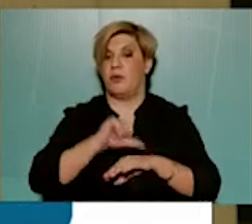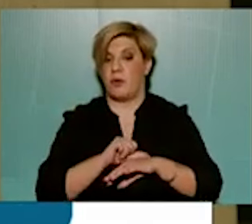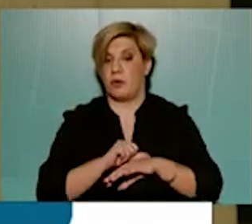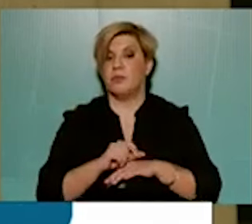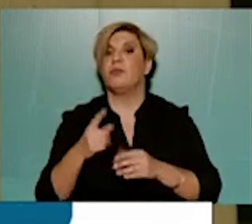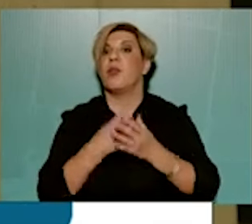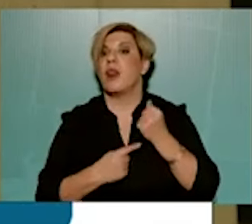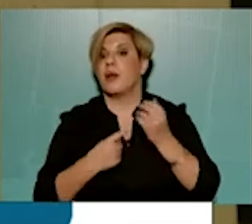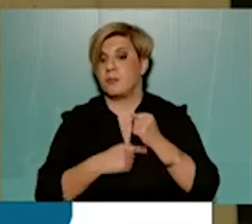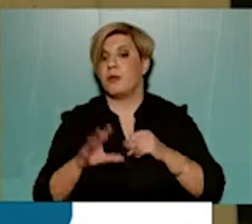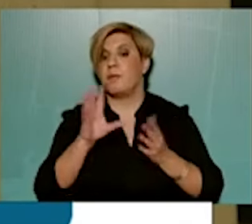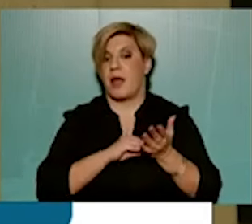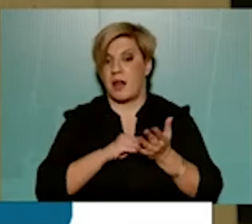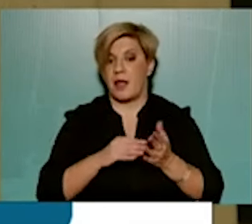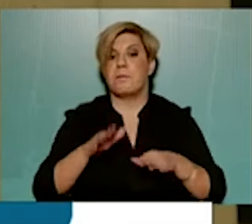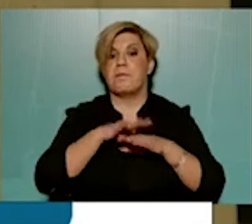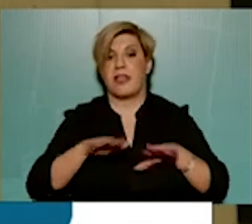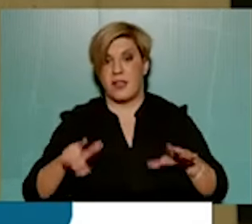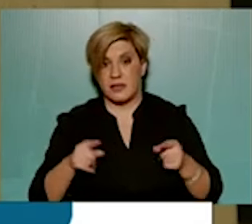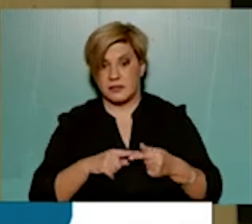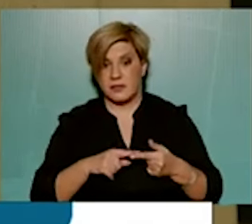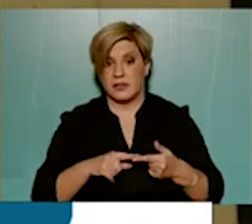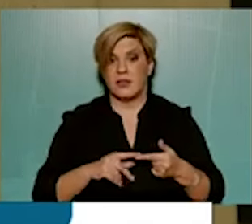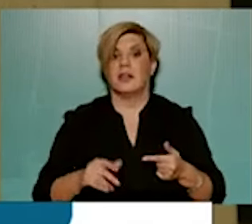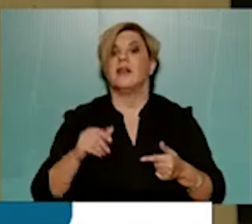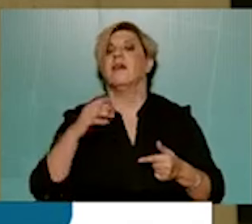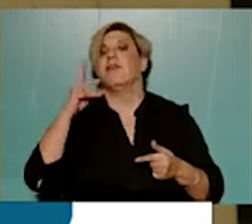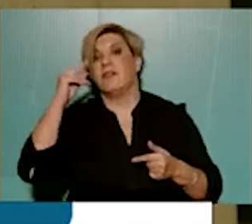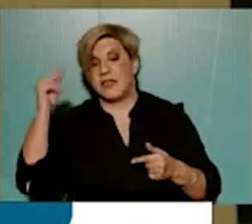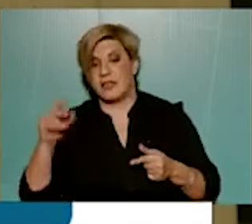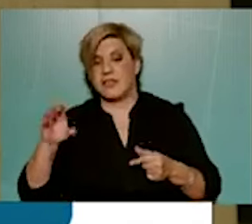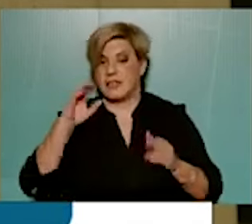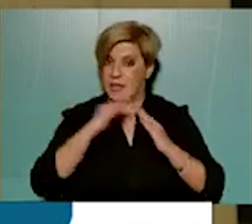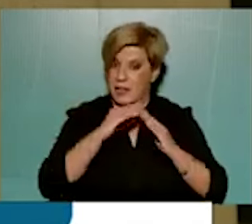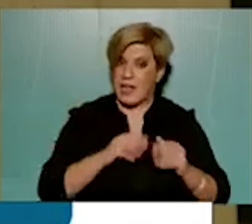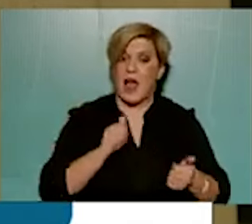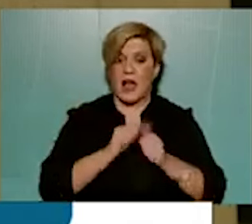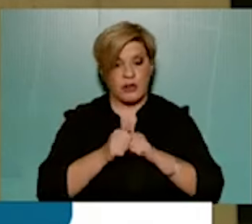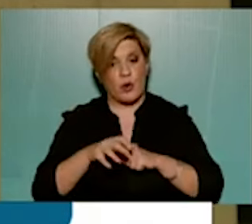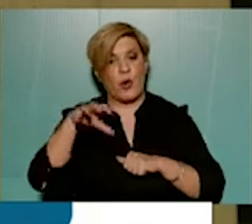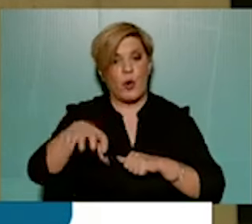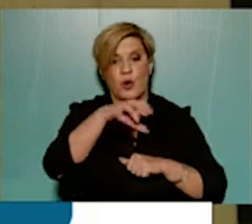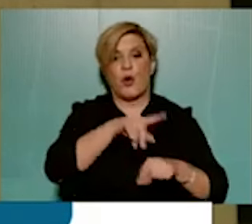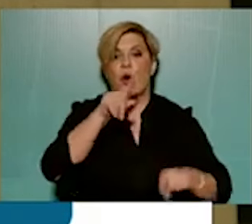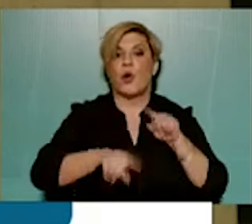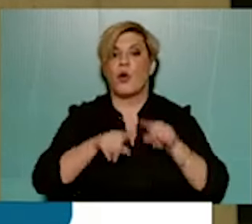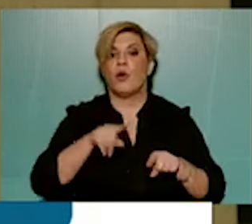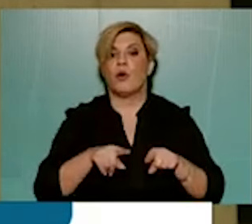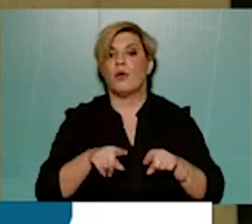που λείπουν, όπως για παράδειγμα παιδείας, φοιτητικής στέγης, αθλητικών χώρων, ενδεχομένως και